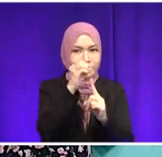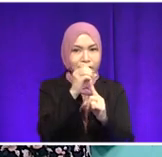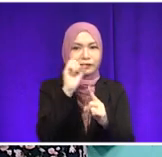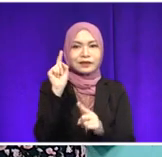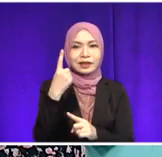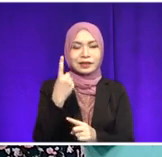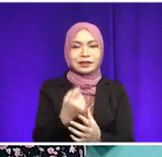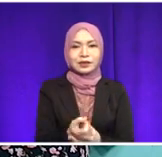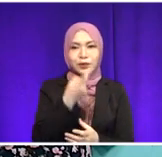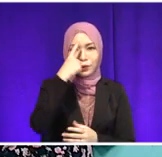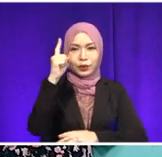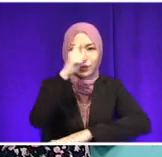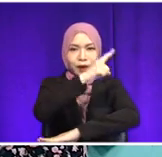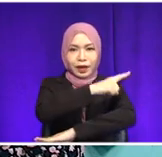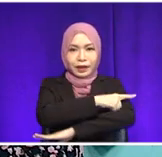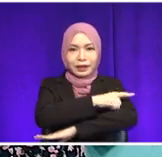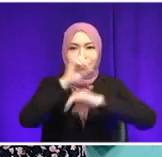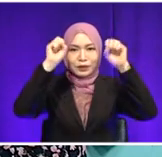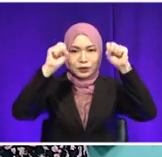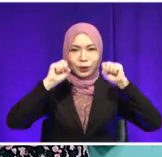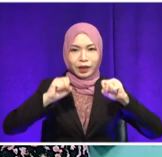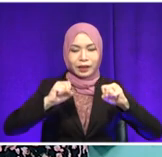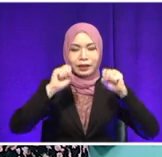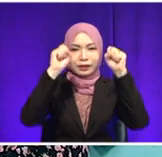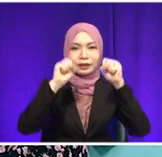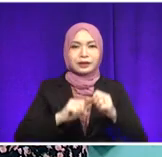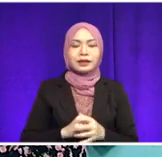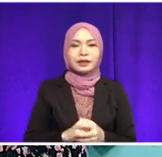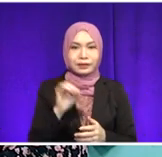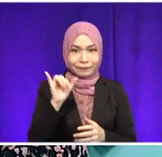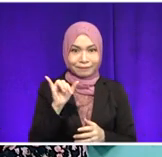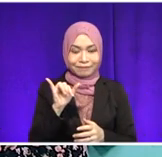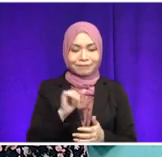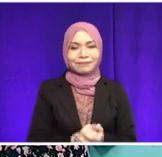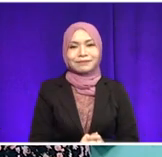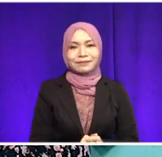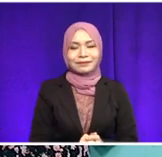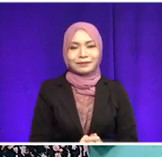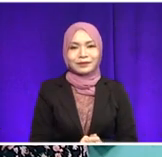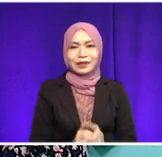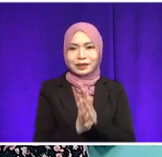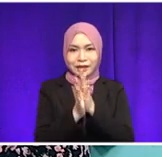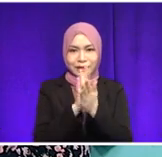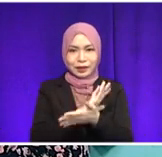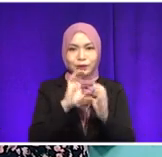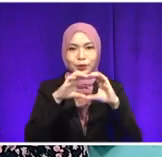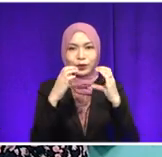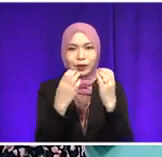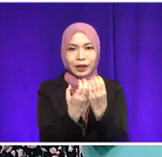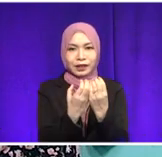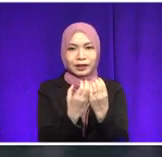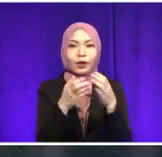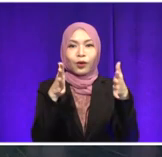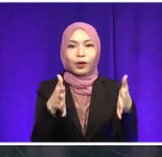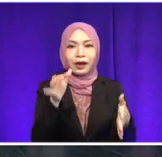dan juga kumpulannya kita pun sudah jelas Ivan datang daripada sekolah jadi kumpulan sasaran Ivan